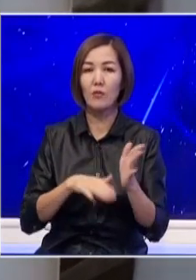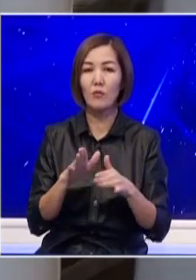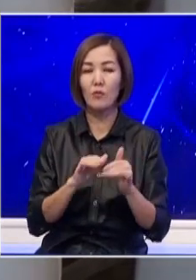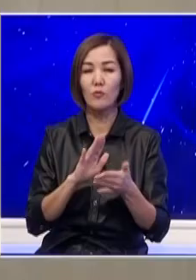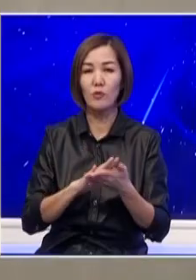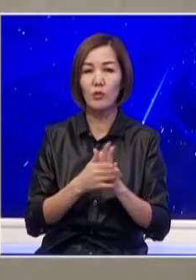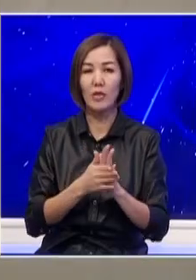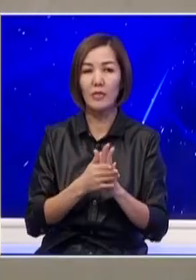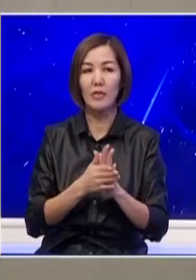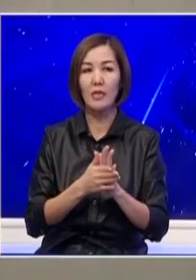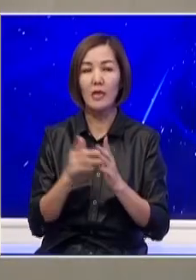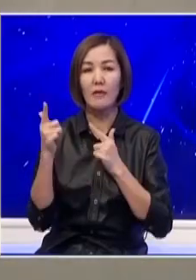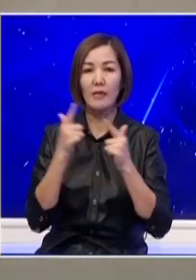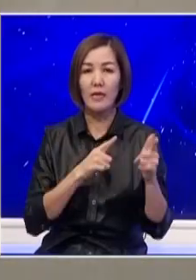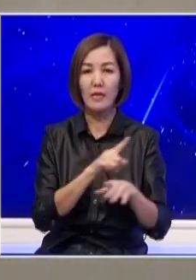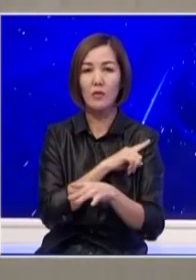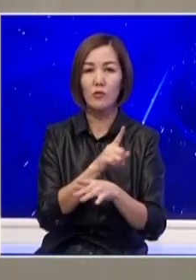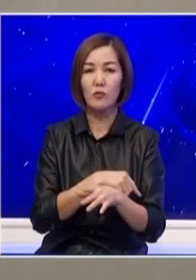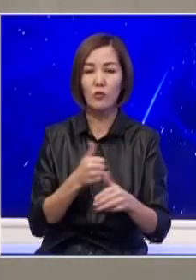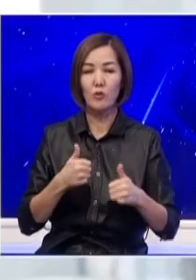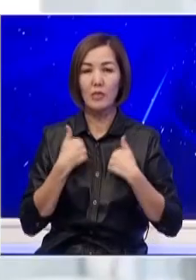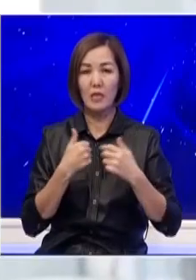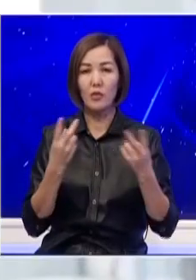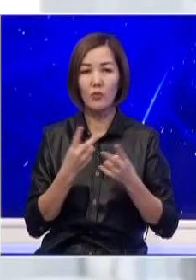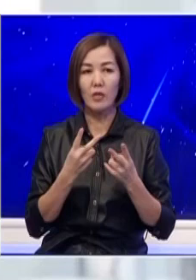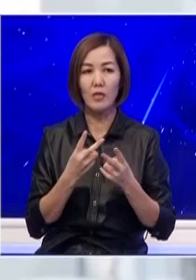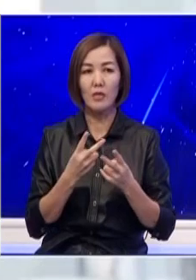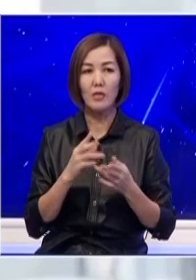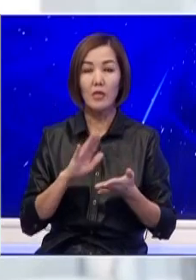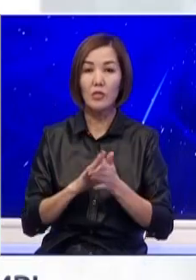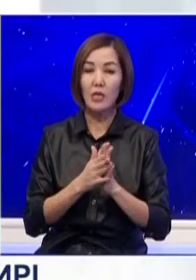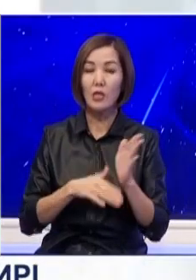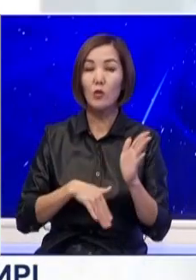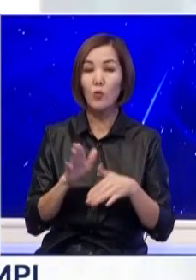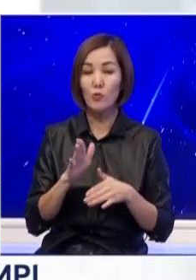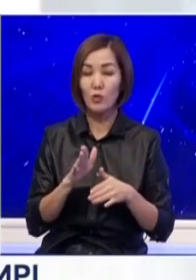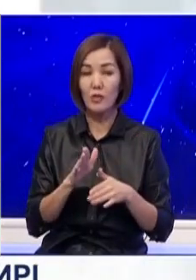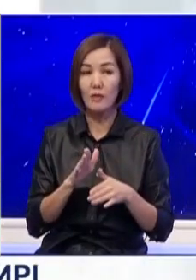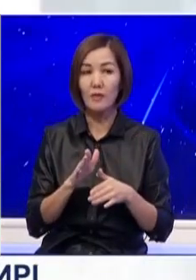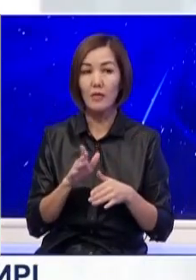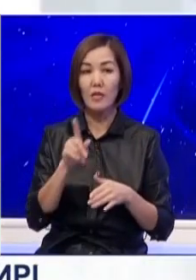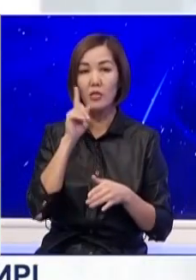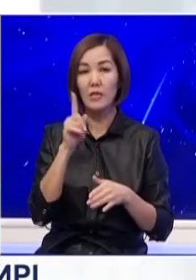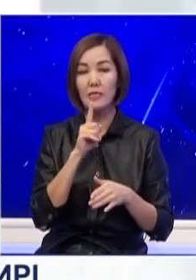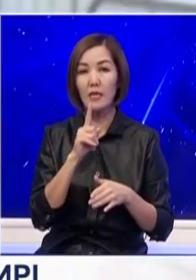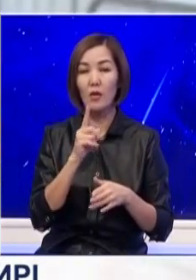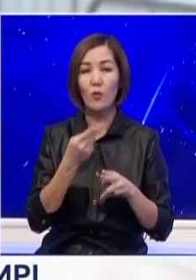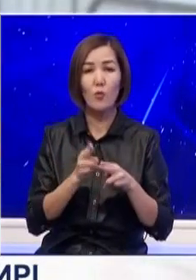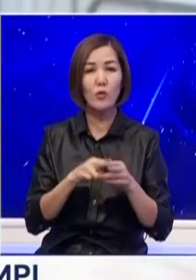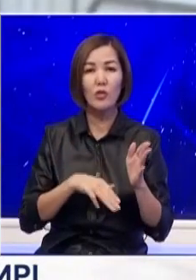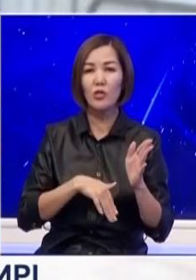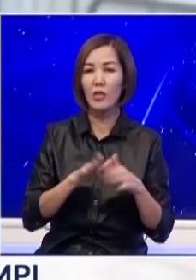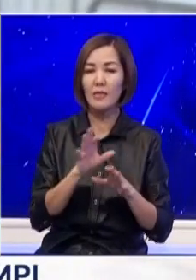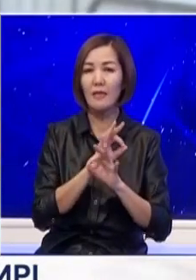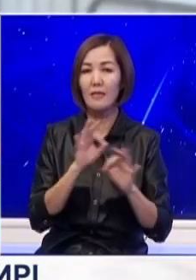арқылы олардың жауынгерлік даярлығын күшейтуге ынталандыру көзделген. Өте жағдай жақсы салынған, қазіргі мына жас сарбаздарға ыңғайлы. Өзімнің